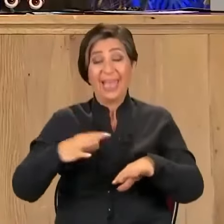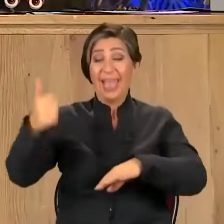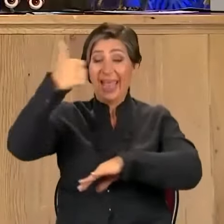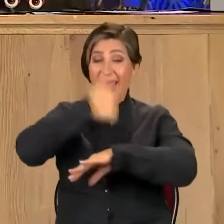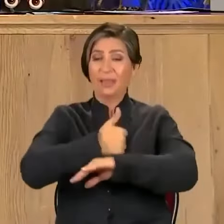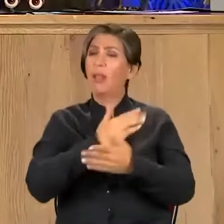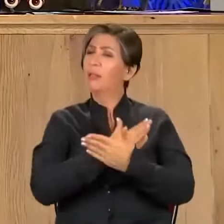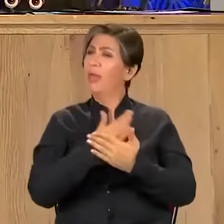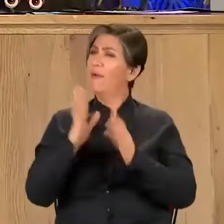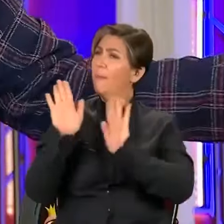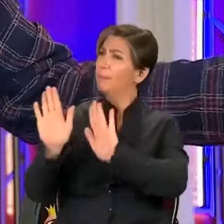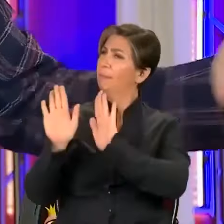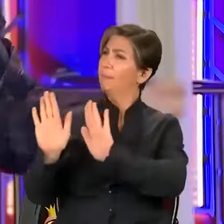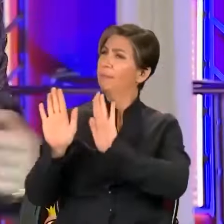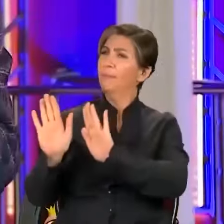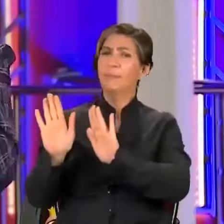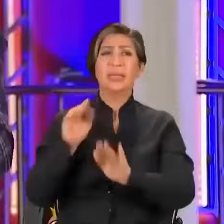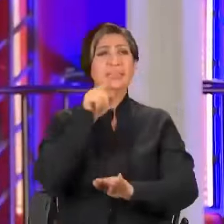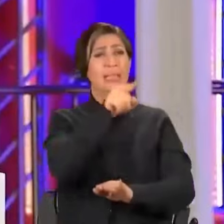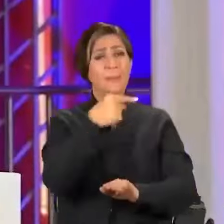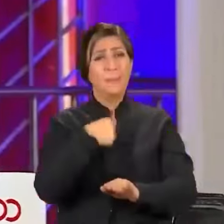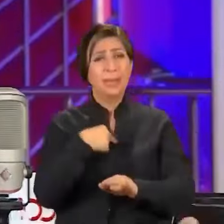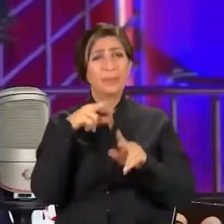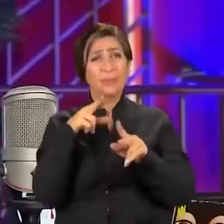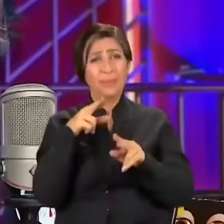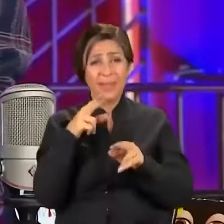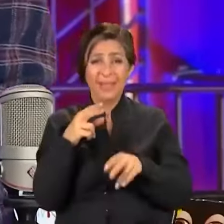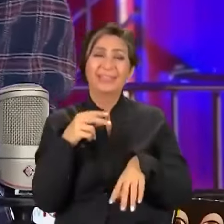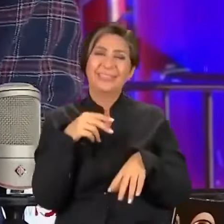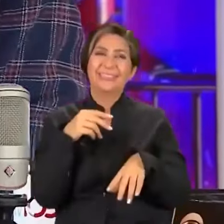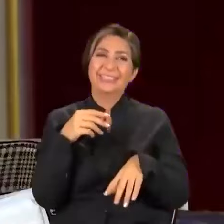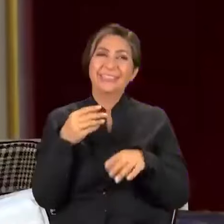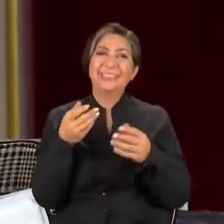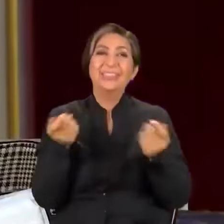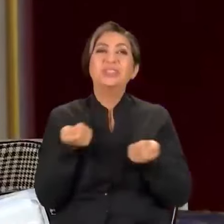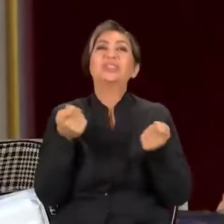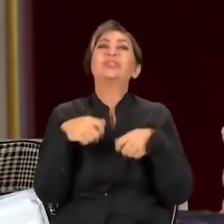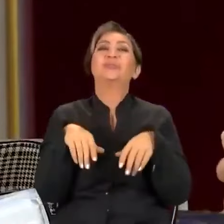iktidar olarak devam ederler. Senin benim gibi iktidarsızlar da...